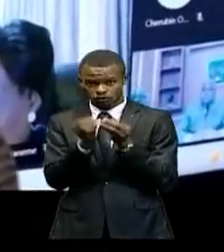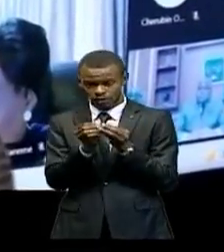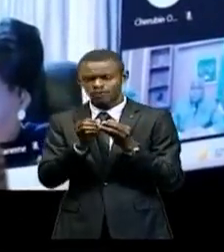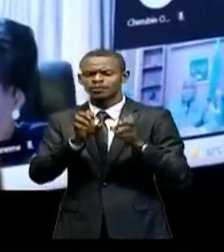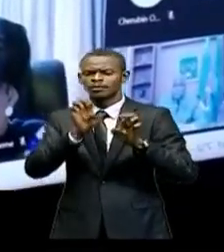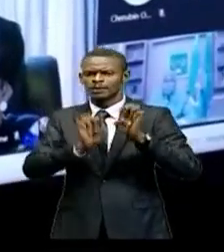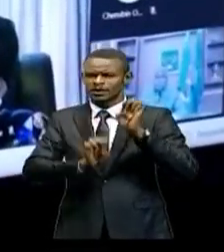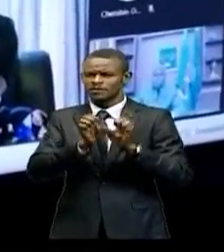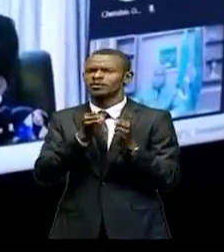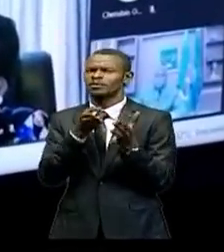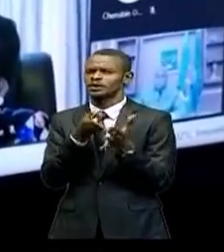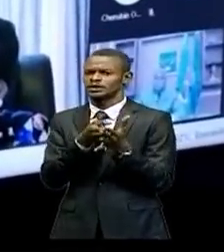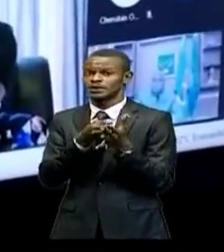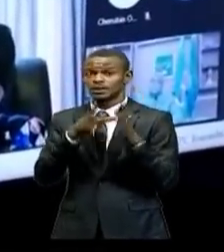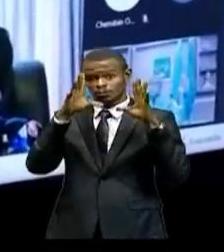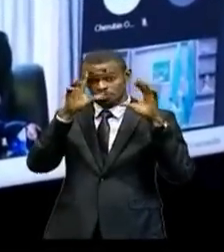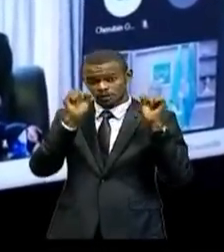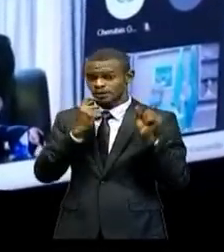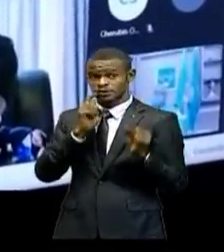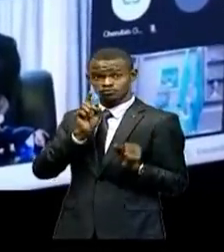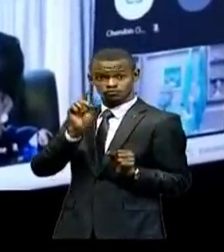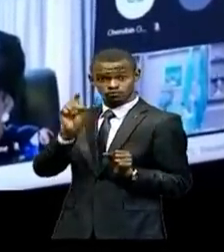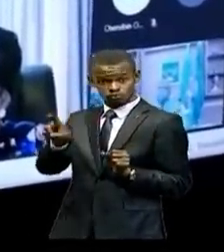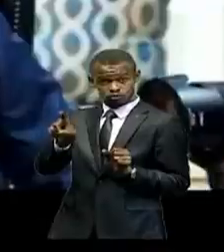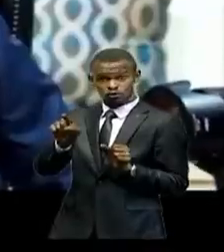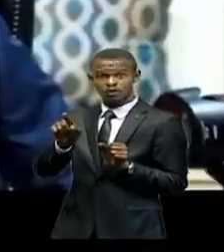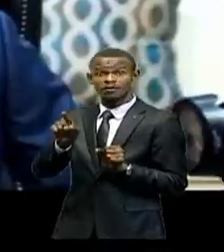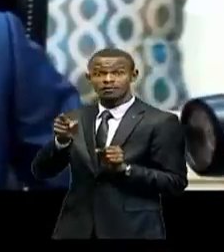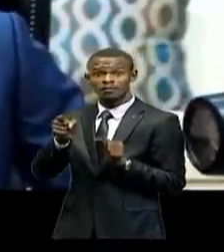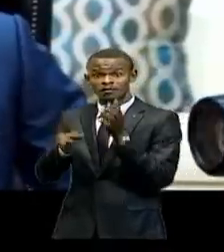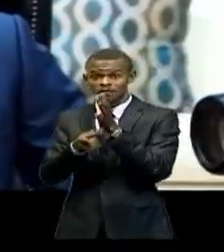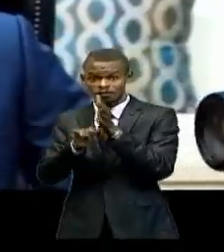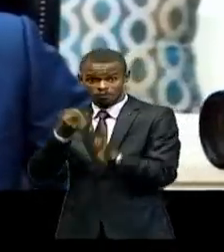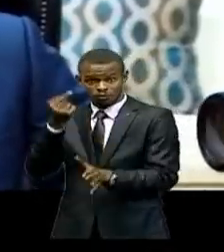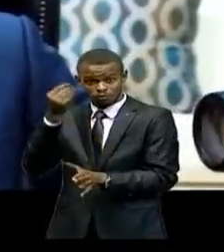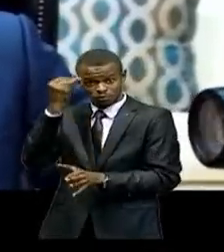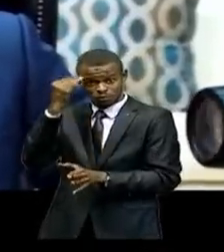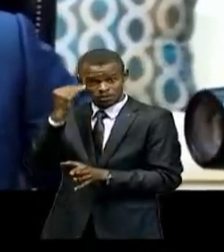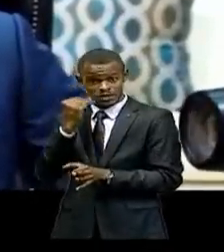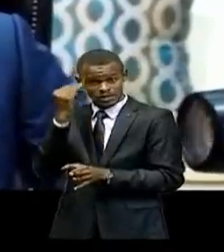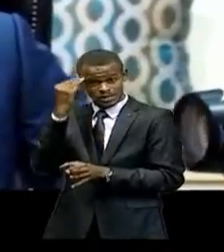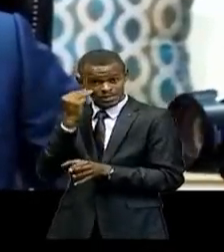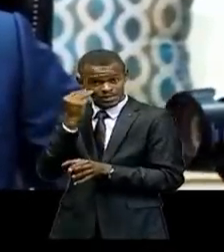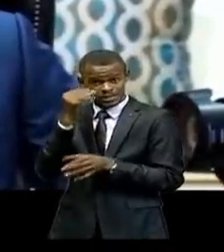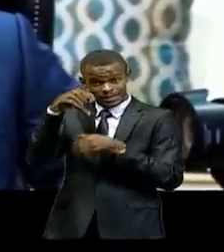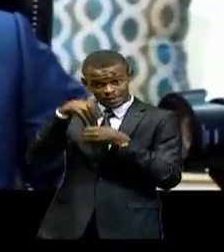le vice-premier ministre, ministre de l'Intérieur, Sécurité et Affaires coutumières,